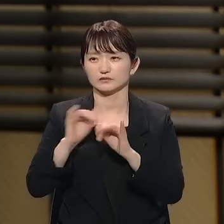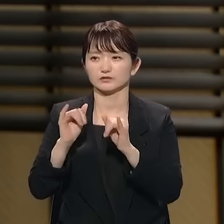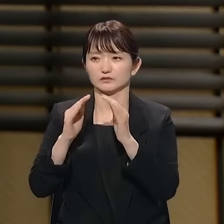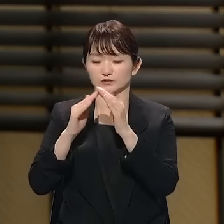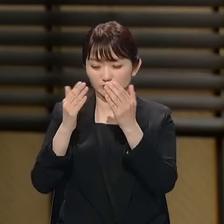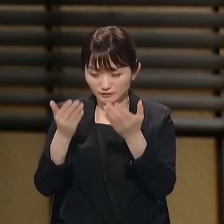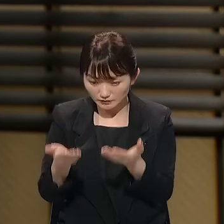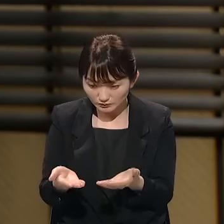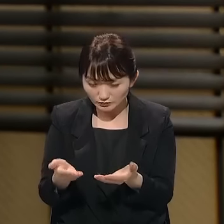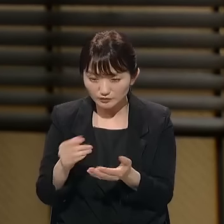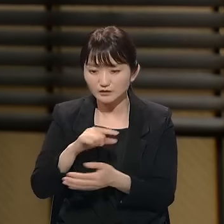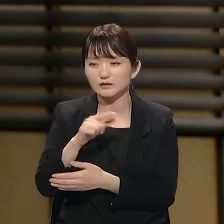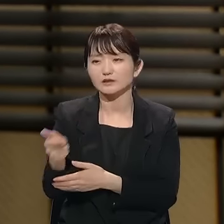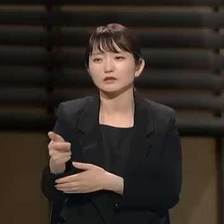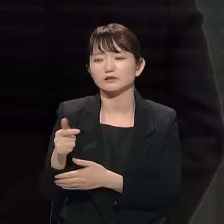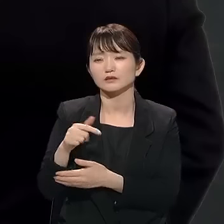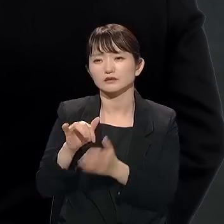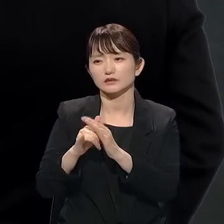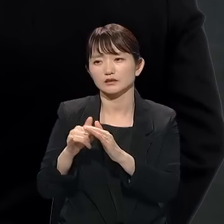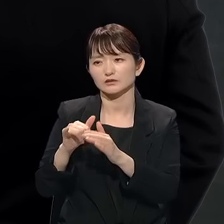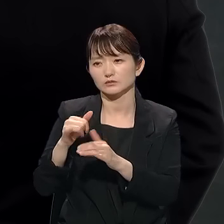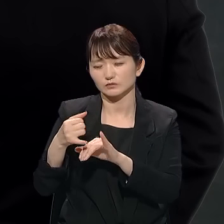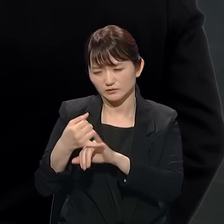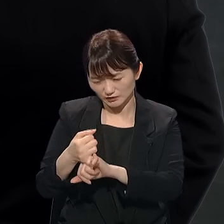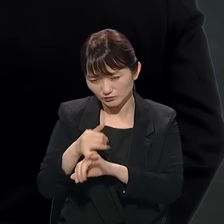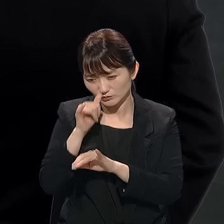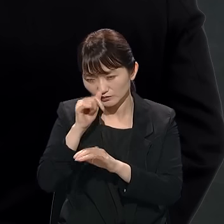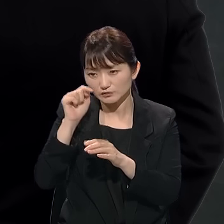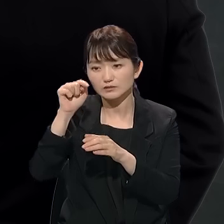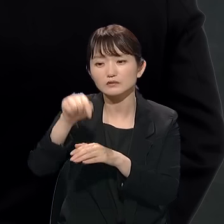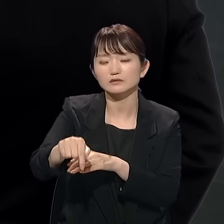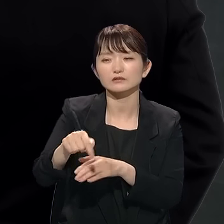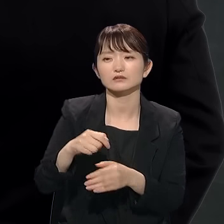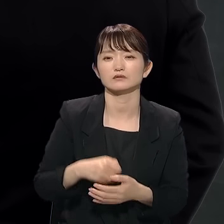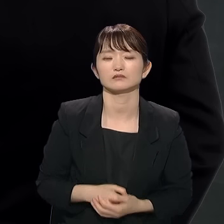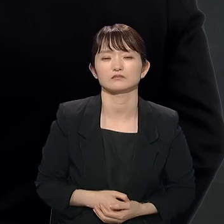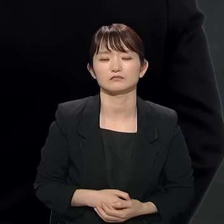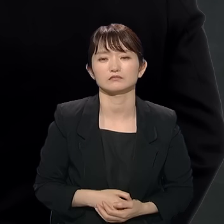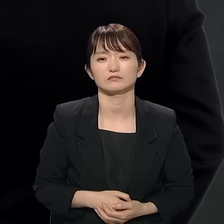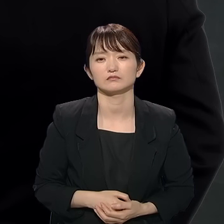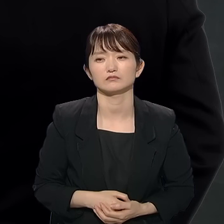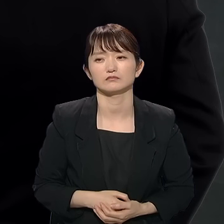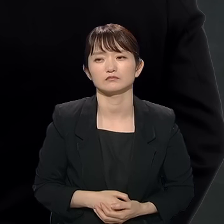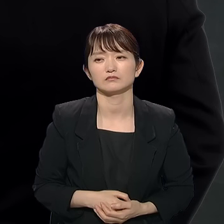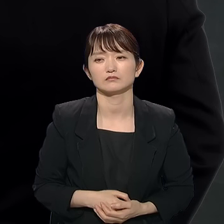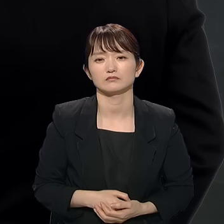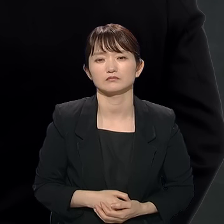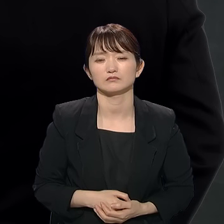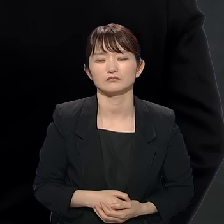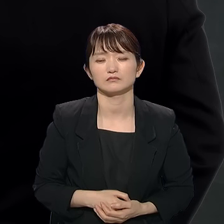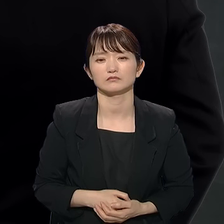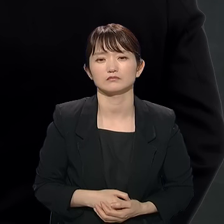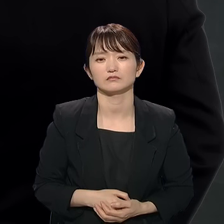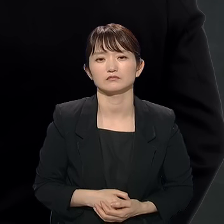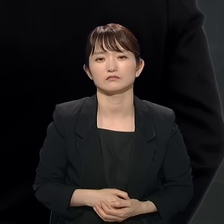저녁에 가족 식사 약속이 있었어요. 나가야 되잖아요. 네. 나가고 이제 빠이빠이 했죠. 이제 집에 들어가 그리고 빠이빠이 했는데 다시